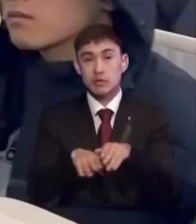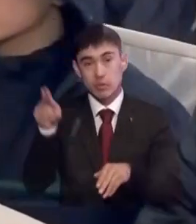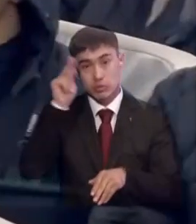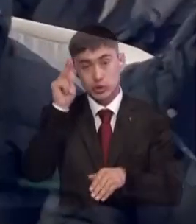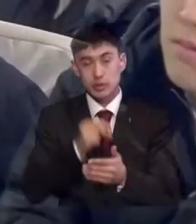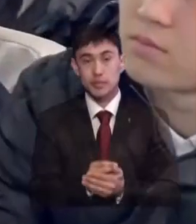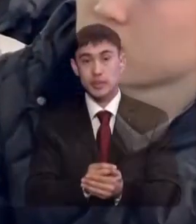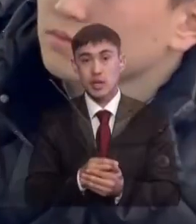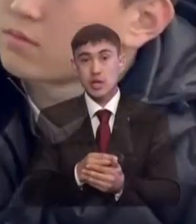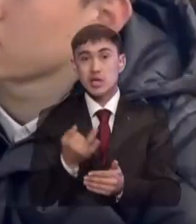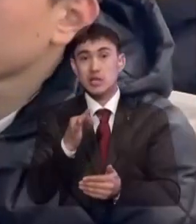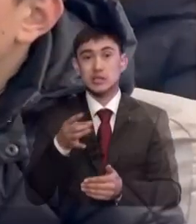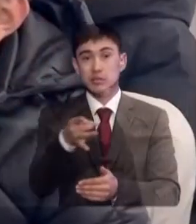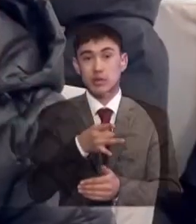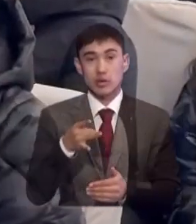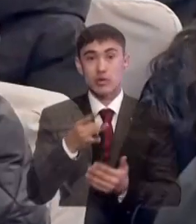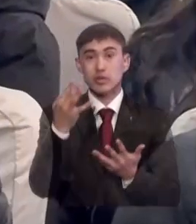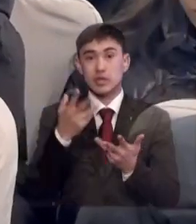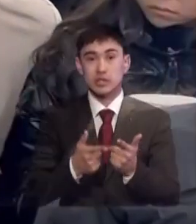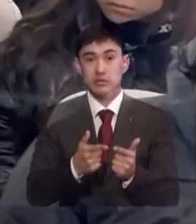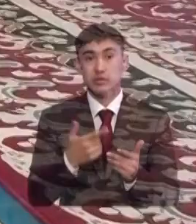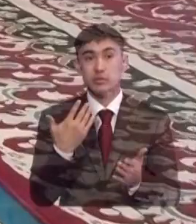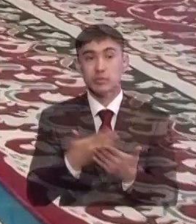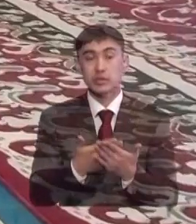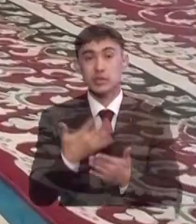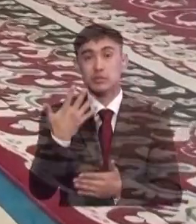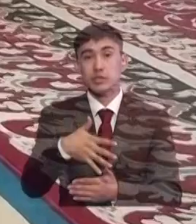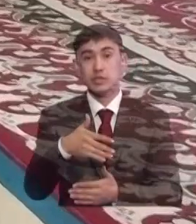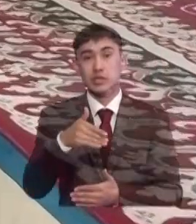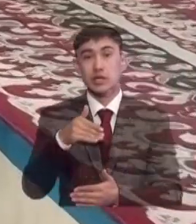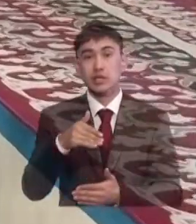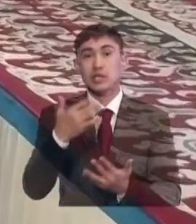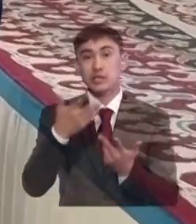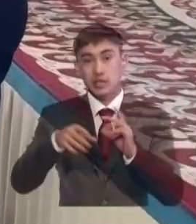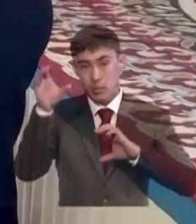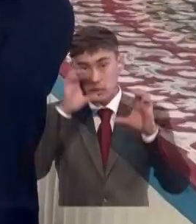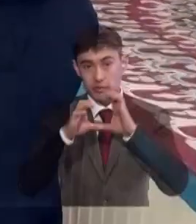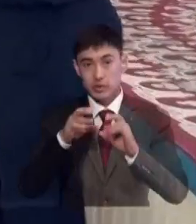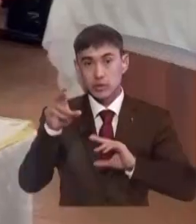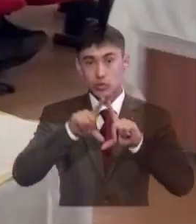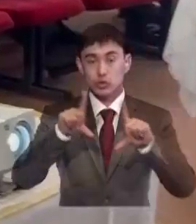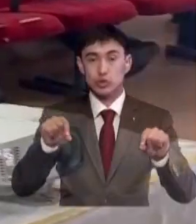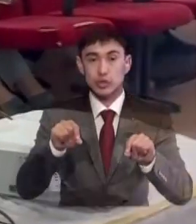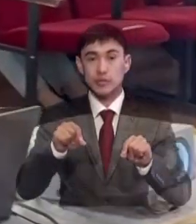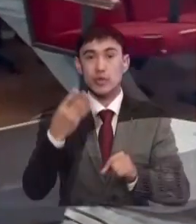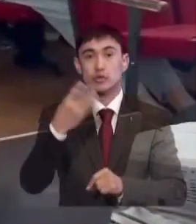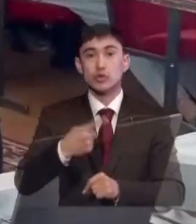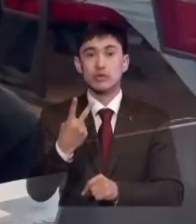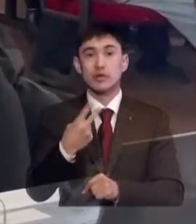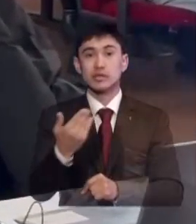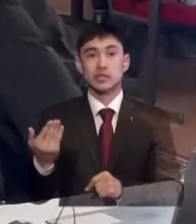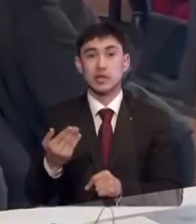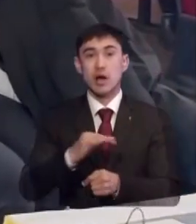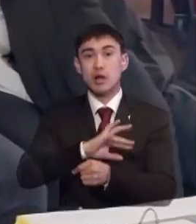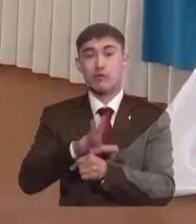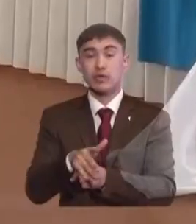перспективами обучения. Напомним, в Белийском районе насчитывается порядка 50 среднеобразовательных учреждений. 42 из них с